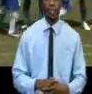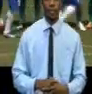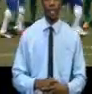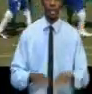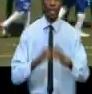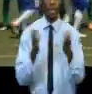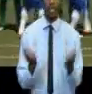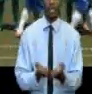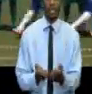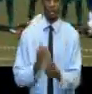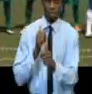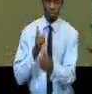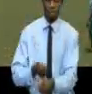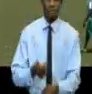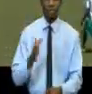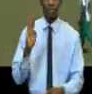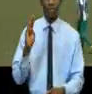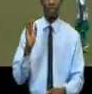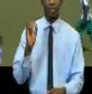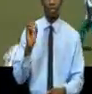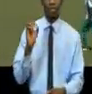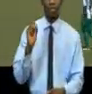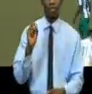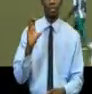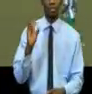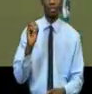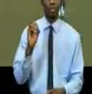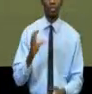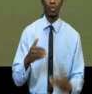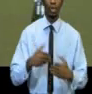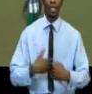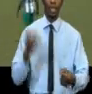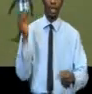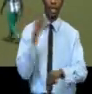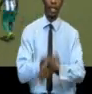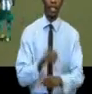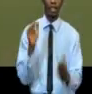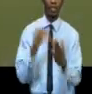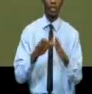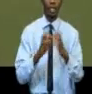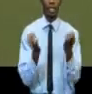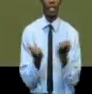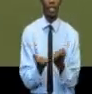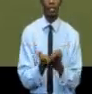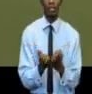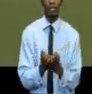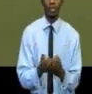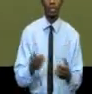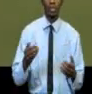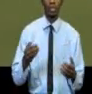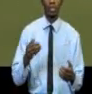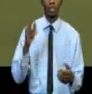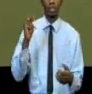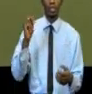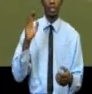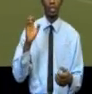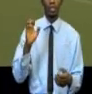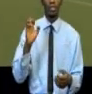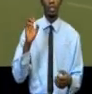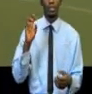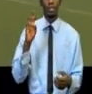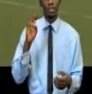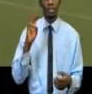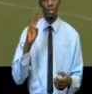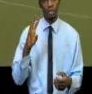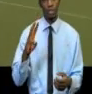réveillée en infligeant un sanglant 5-0 à l'association sportive New Sogère. Dès la première minute, les Salésiens touchent le montant gauche du gardien Massosa sur une